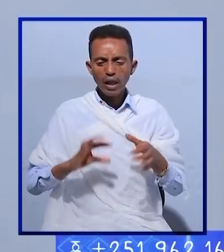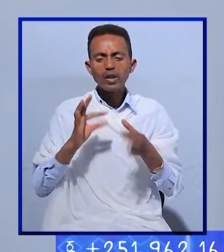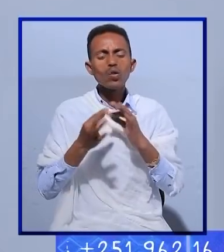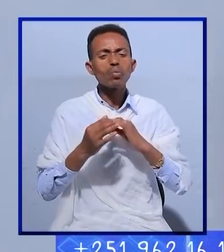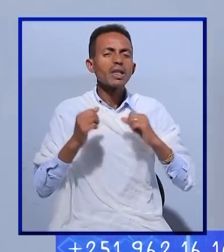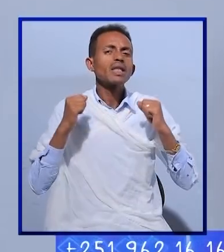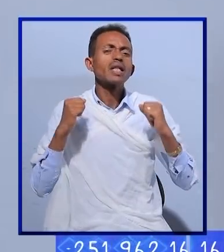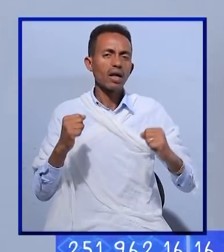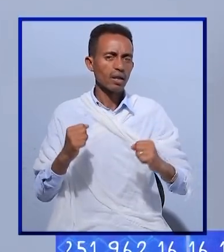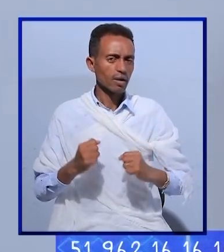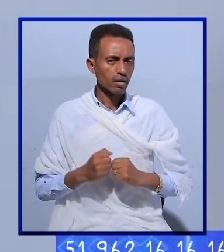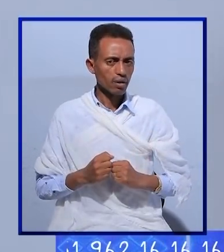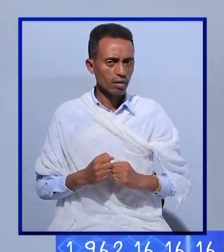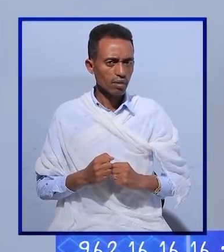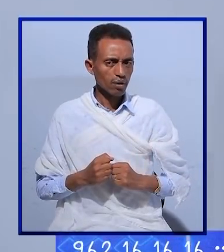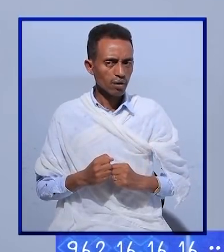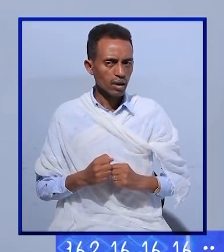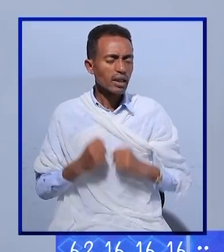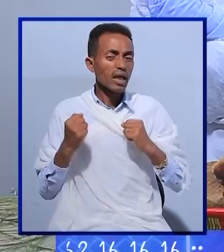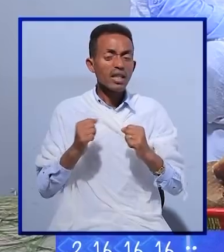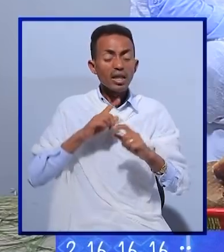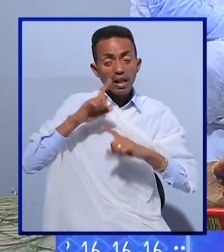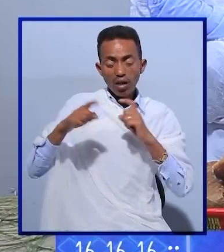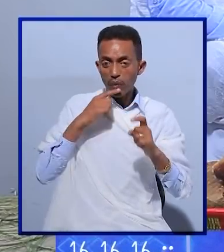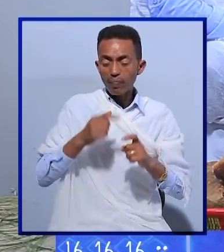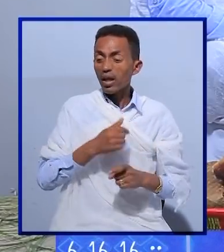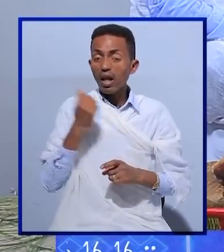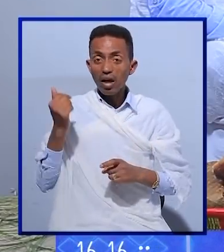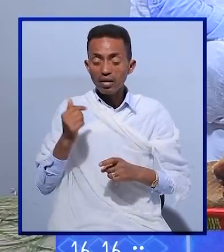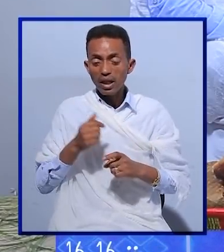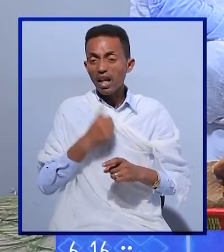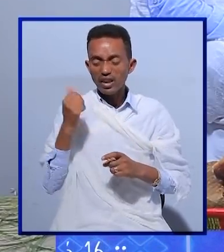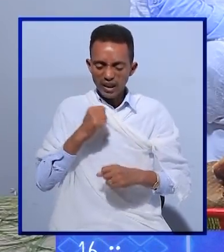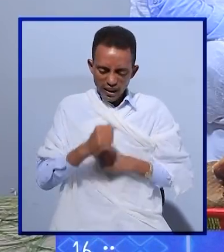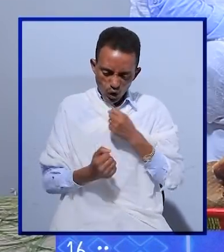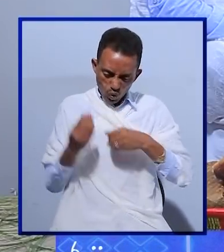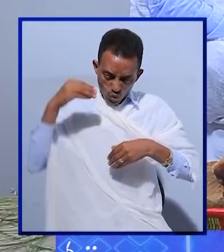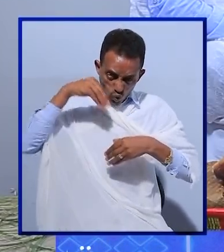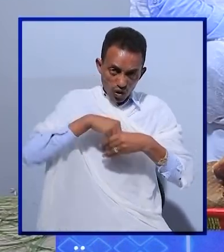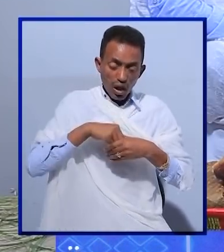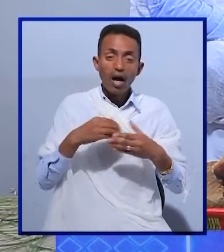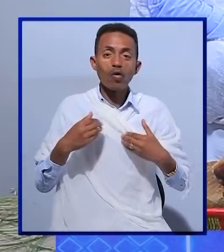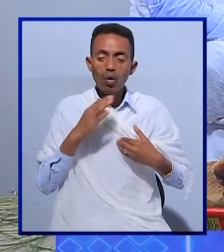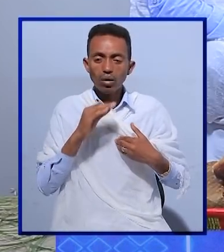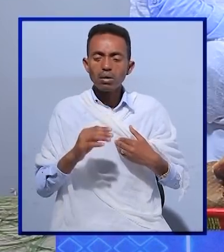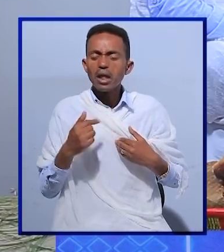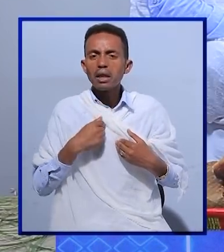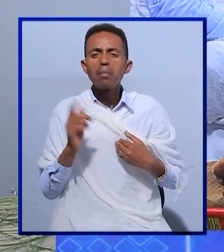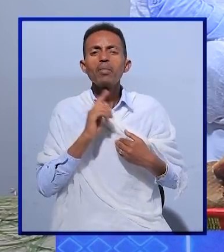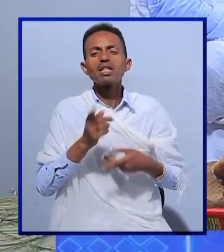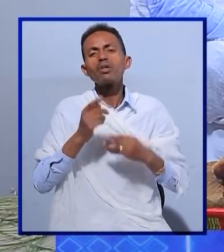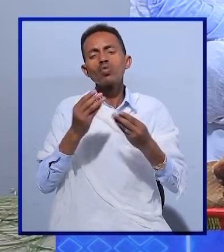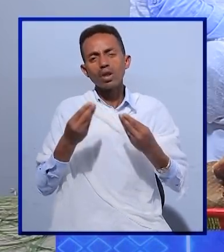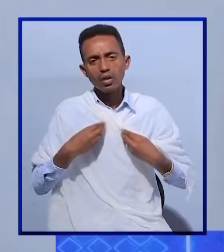ተንኮል ሊተረጎምብኝ ይችላል የሚል ሌላ ጭንቀት ውስጥ ገብቻለሁና እንደው